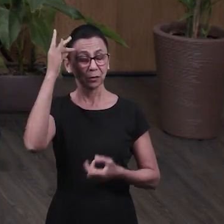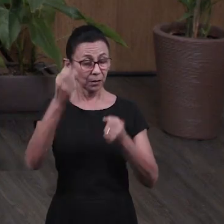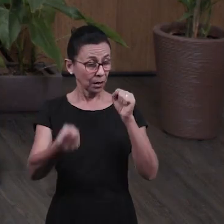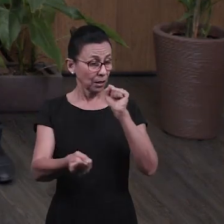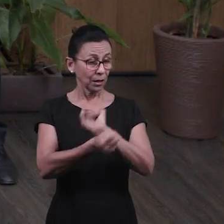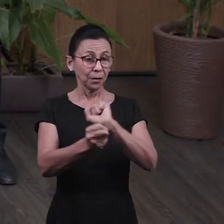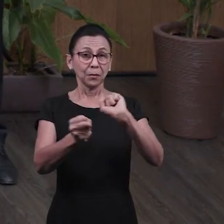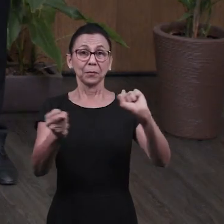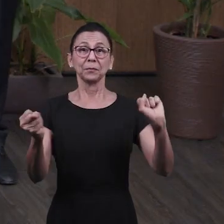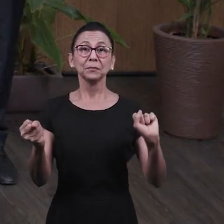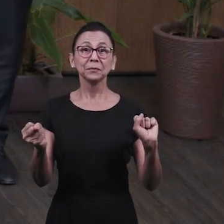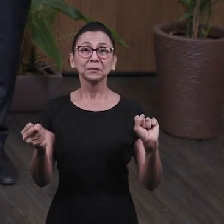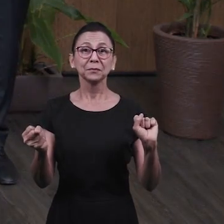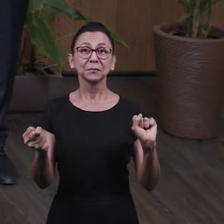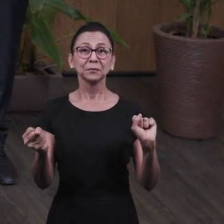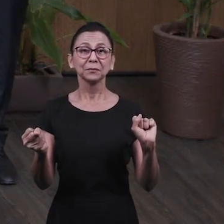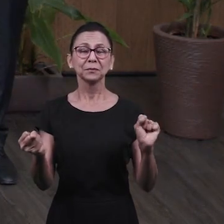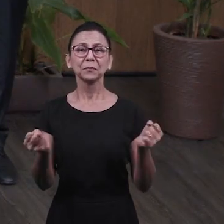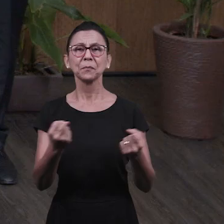sa vision spirituelle.